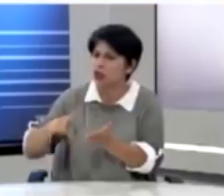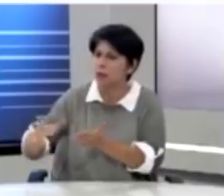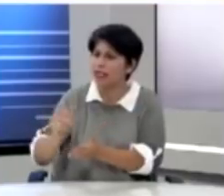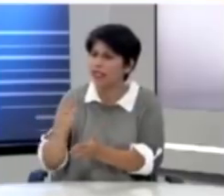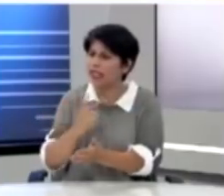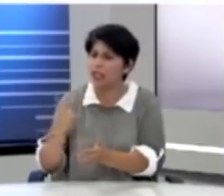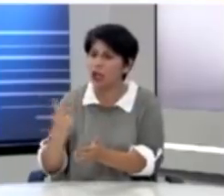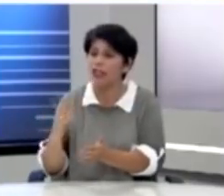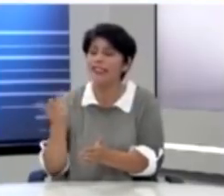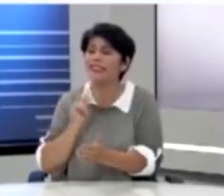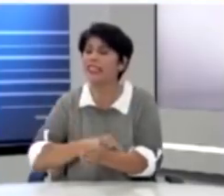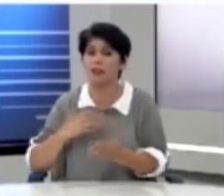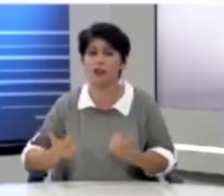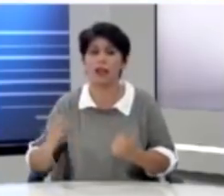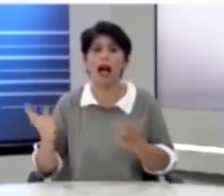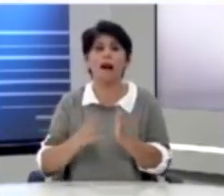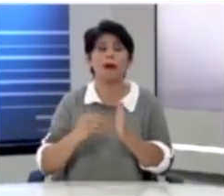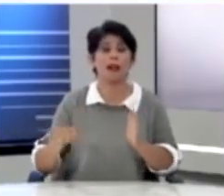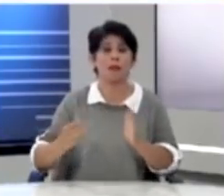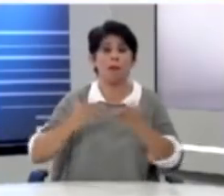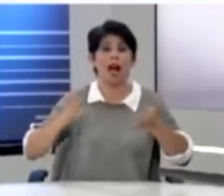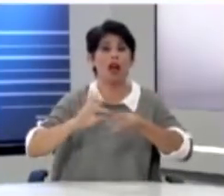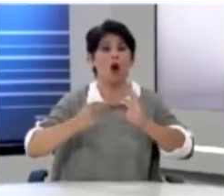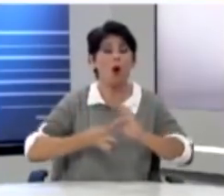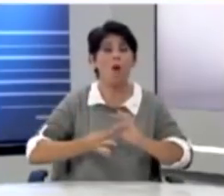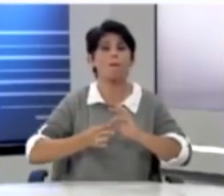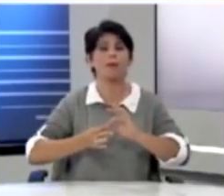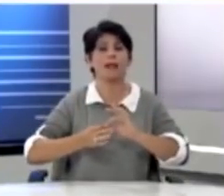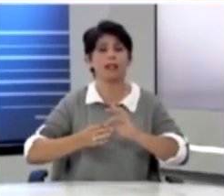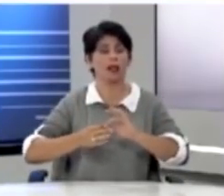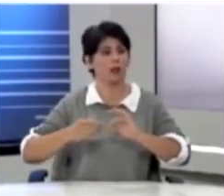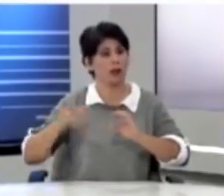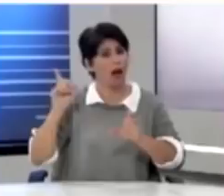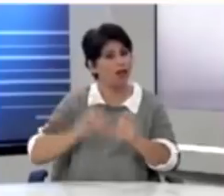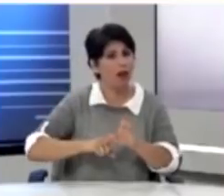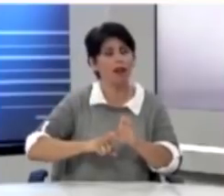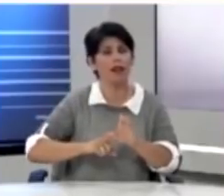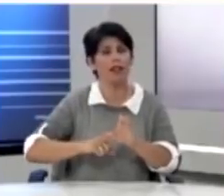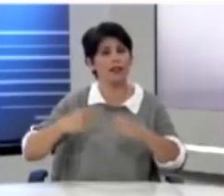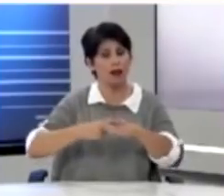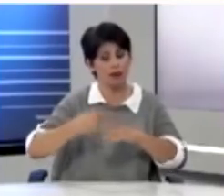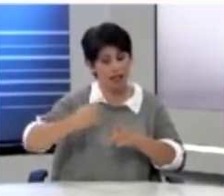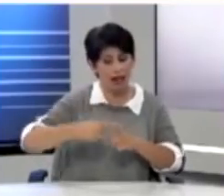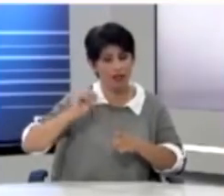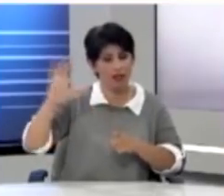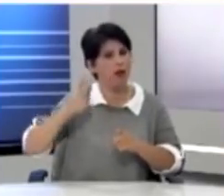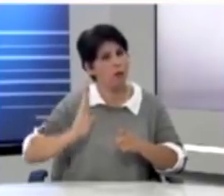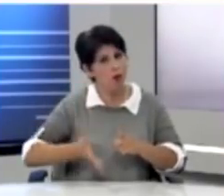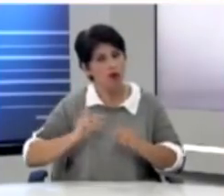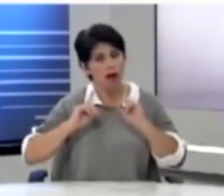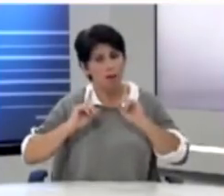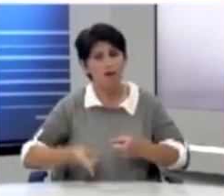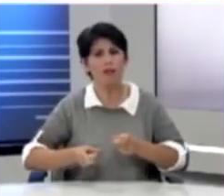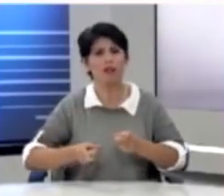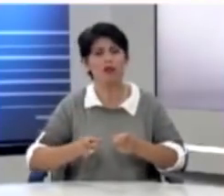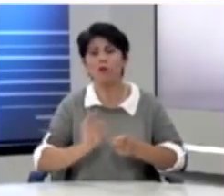αν η επενδυτική οίκη, τα φαντς, οι μεγάλοι όμιλοι, οι τράπεζες εσωτερικού και εξωτερικού μπορούν να αποφασίζουν άμεσα σε